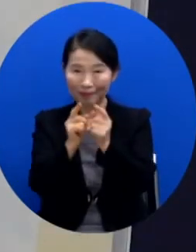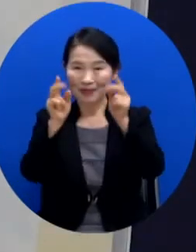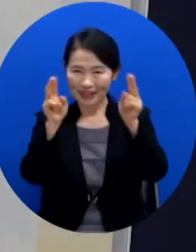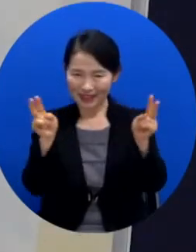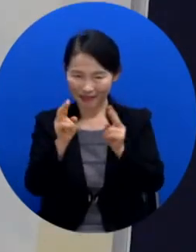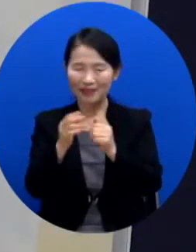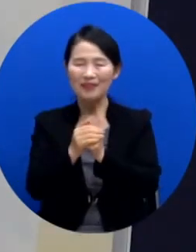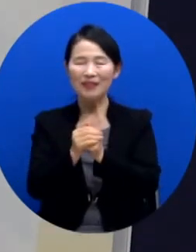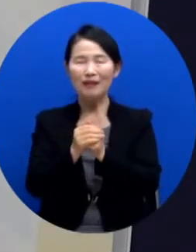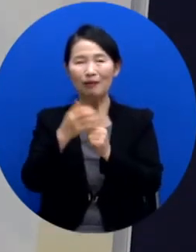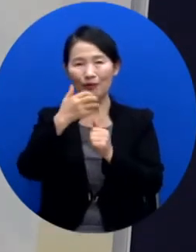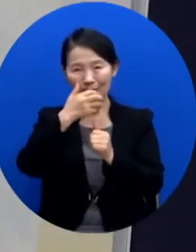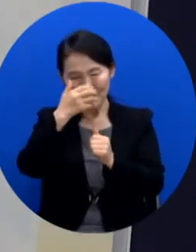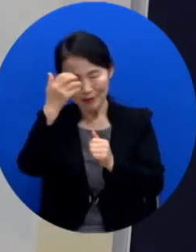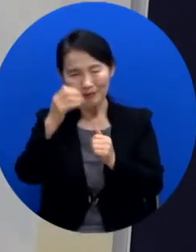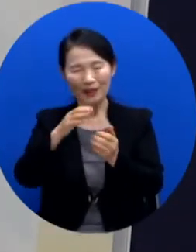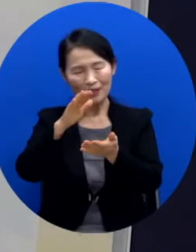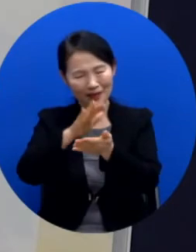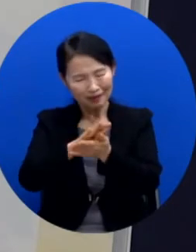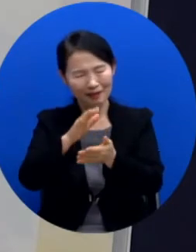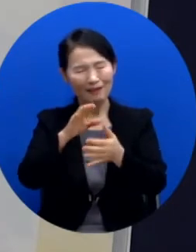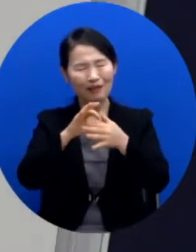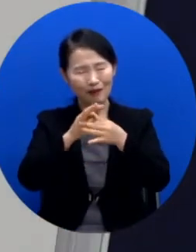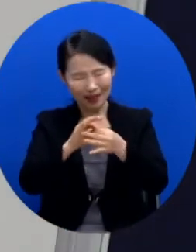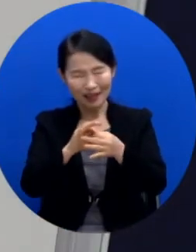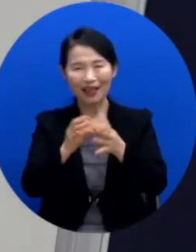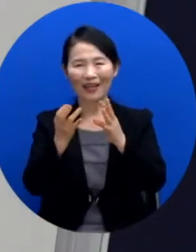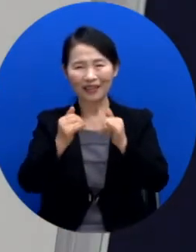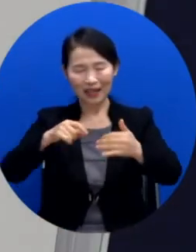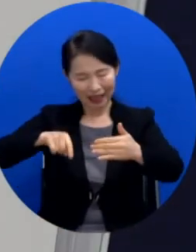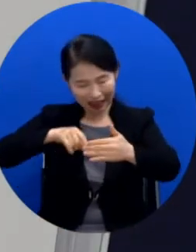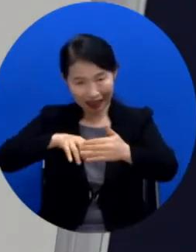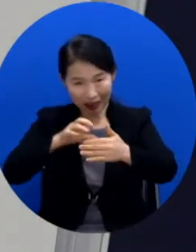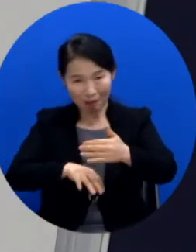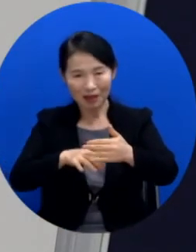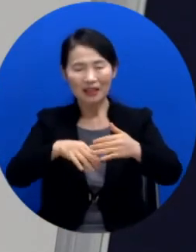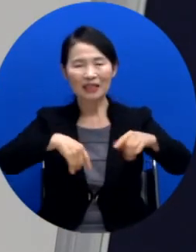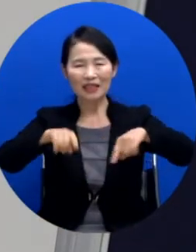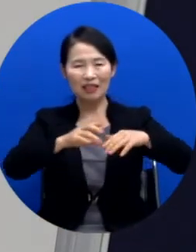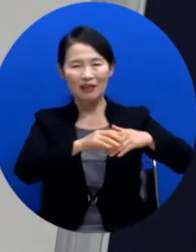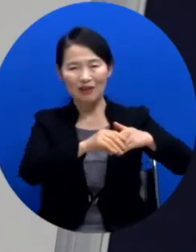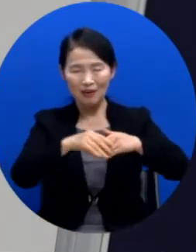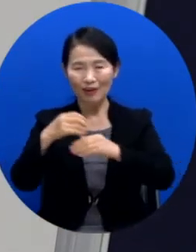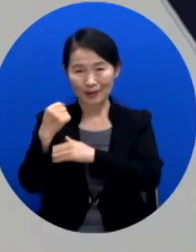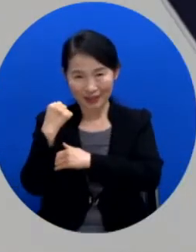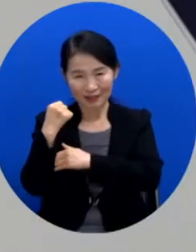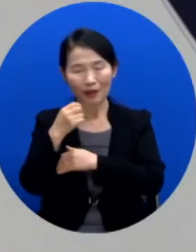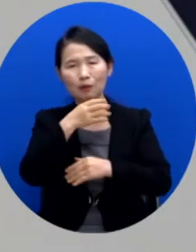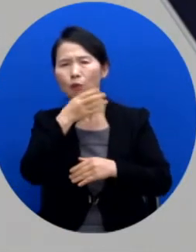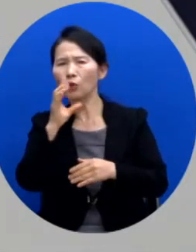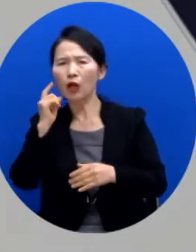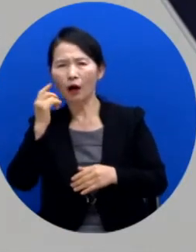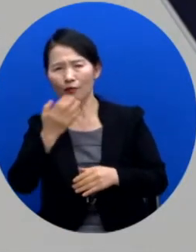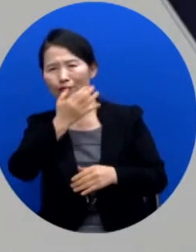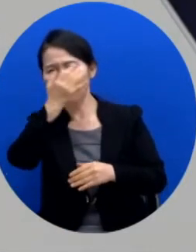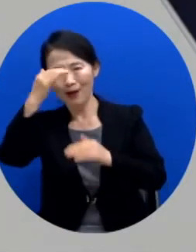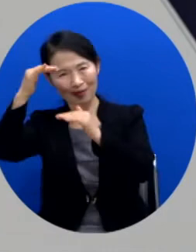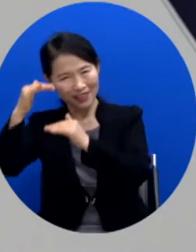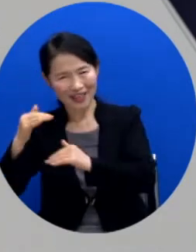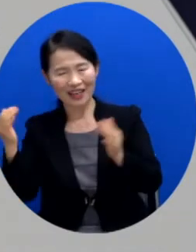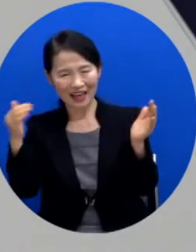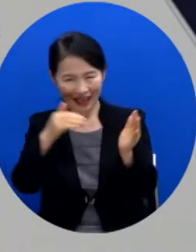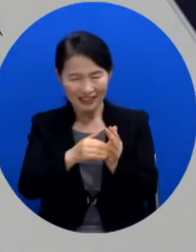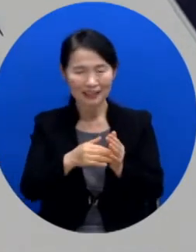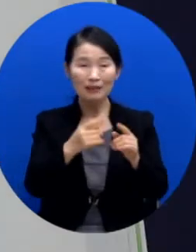열정, 관계, 인간의 내면, 리더십, 노년의 아름다움 등과 관련된 이야기를 비롯해